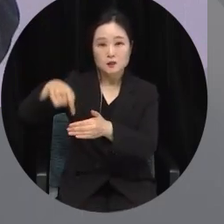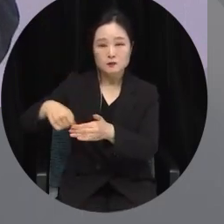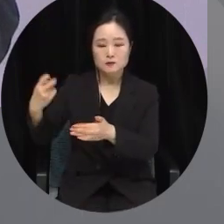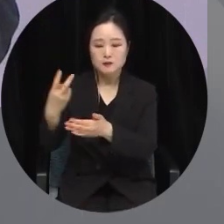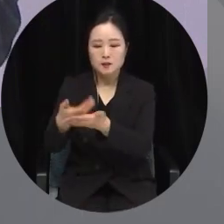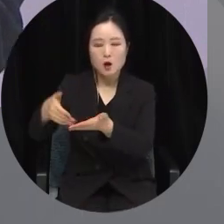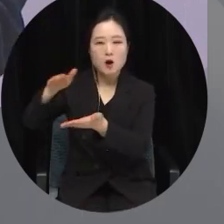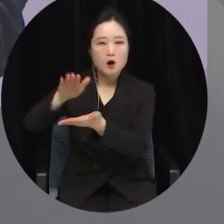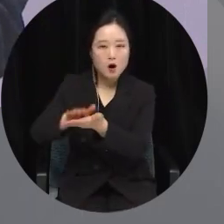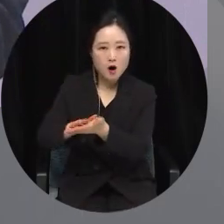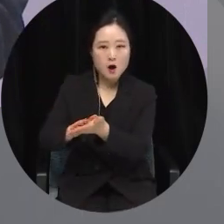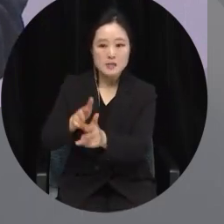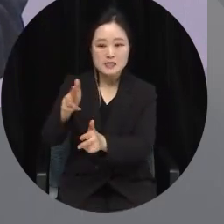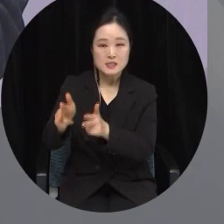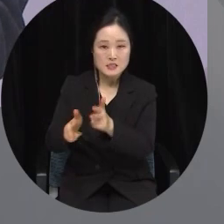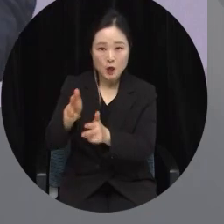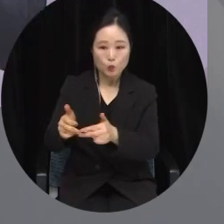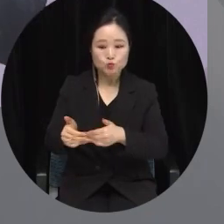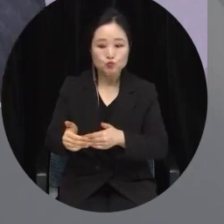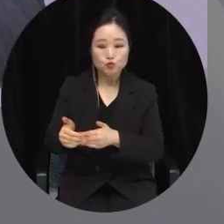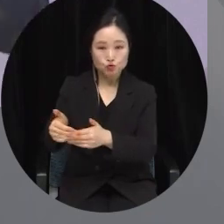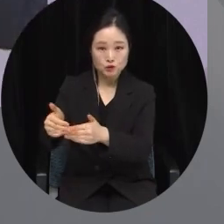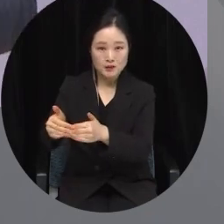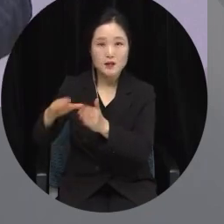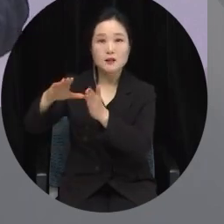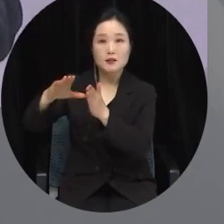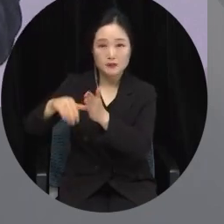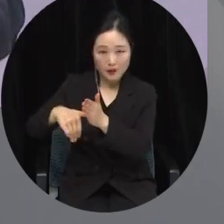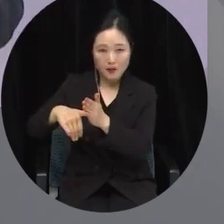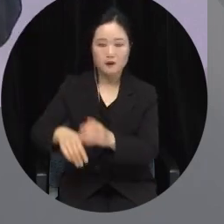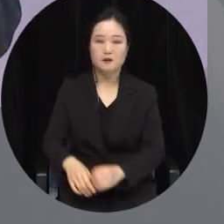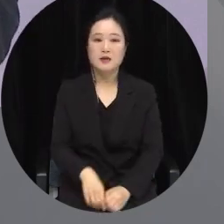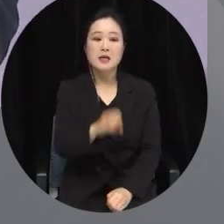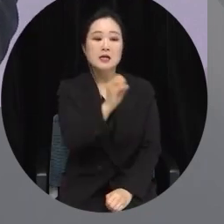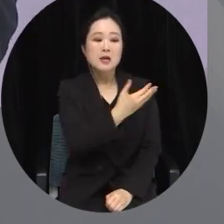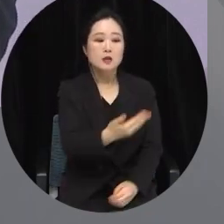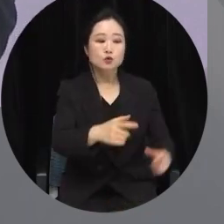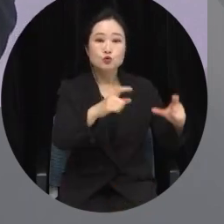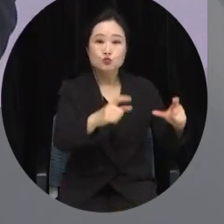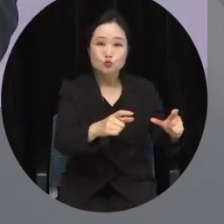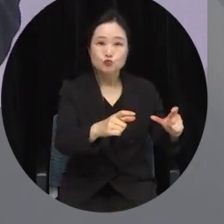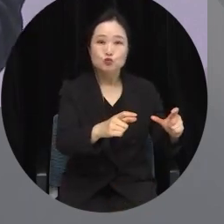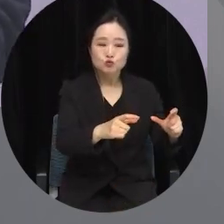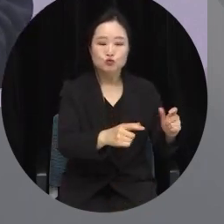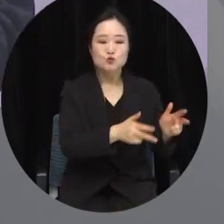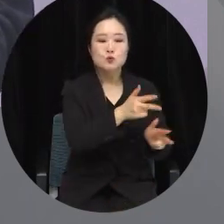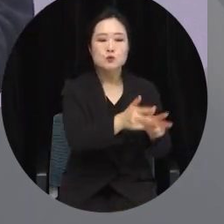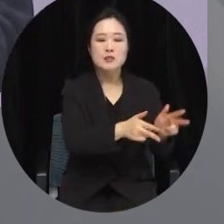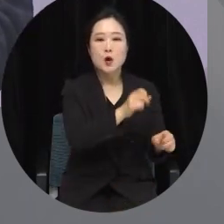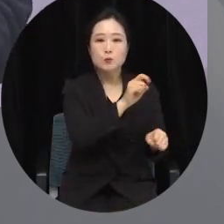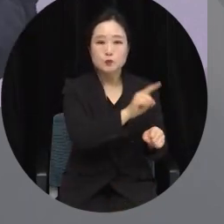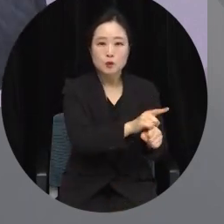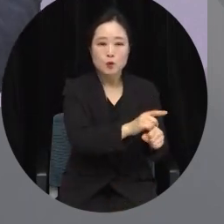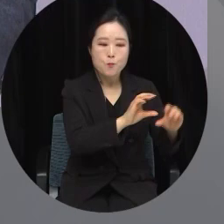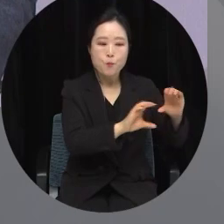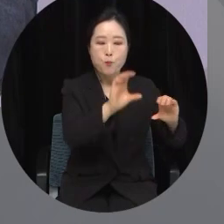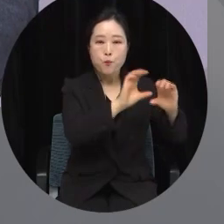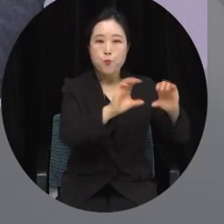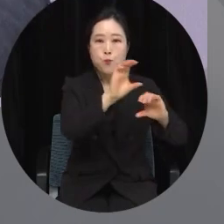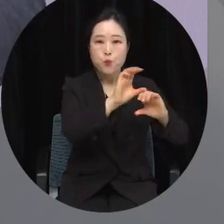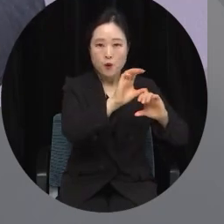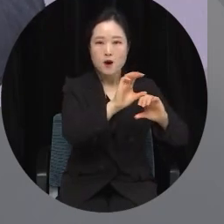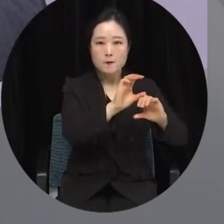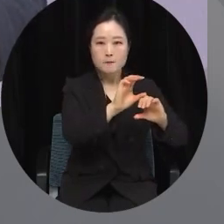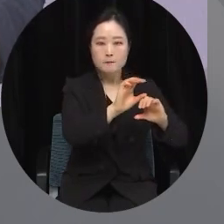재정비 사업의 추진 과정에서 우리 사업성을 획기적으로 보완함으로 해서 사업을 촉진시킬 수 있는 노력을 같이